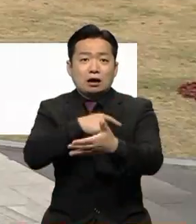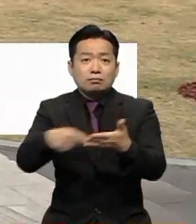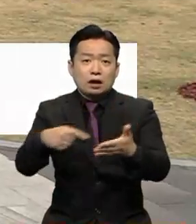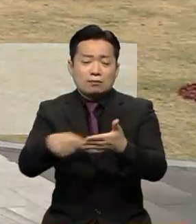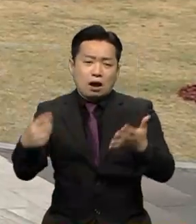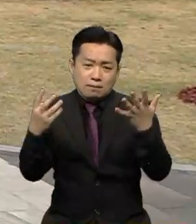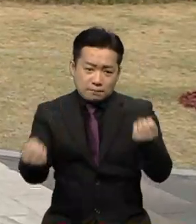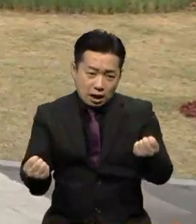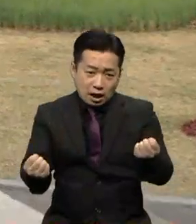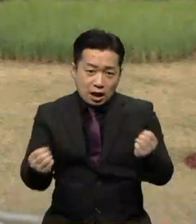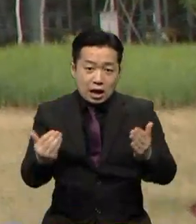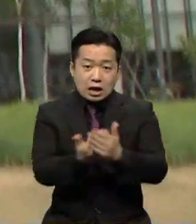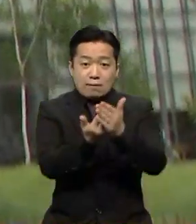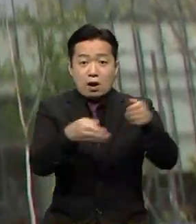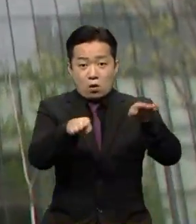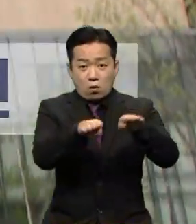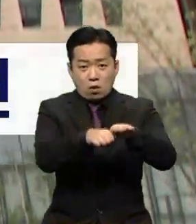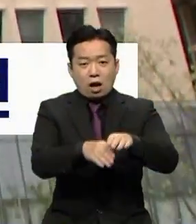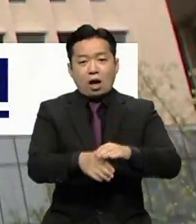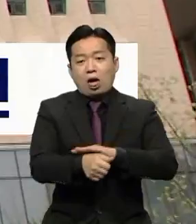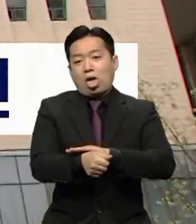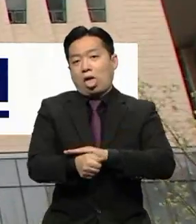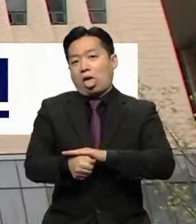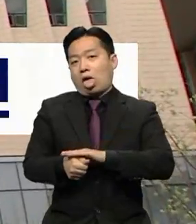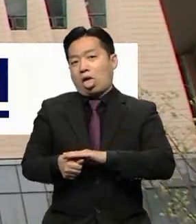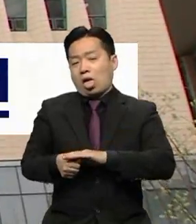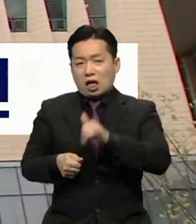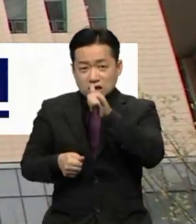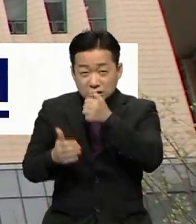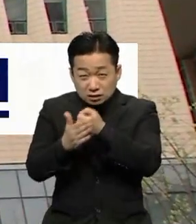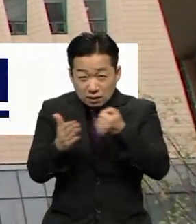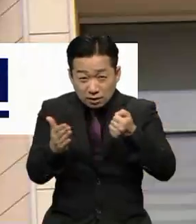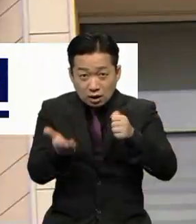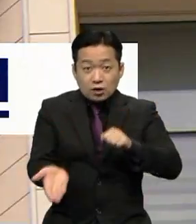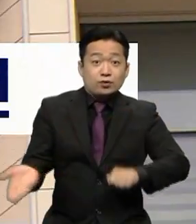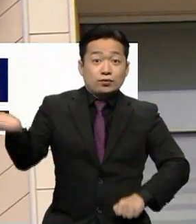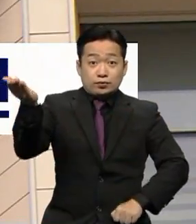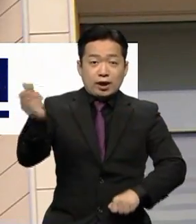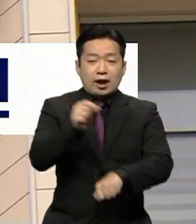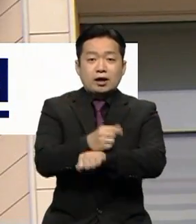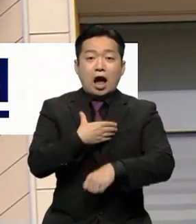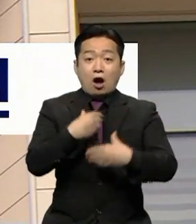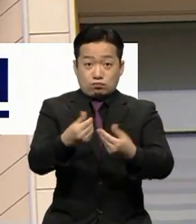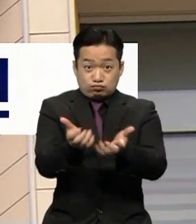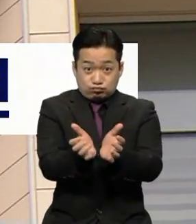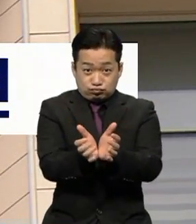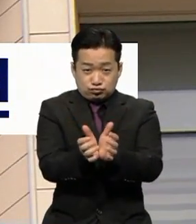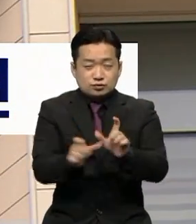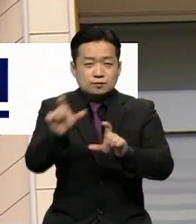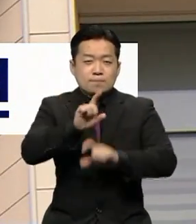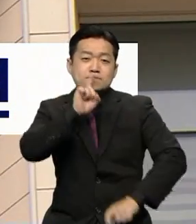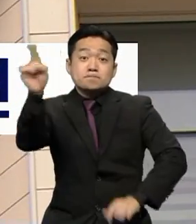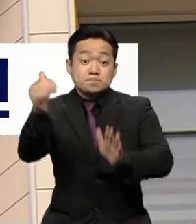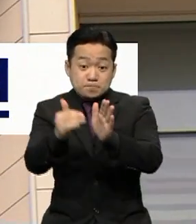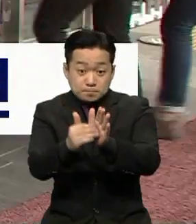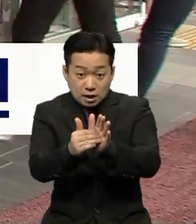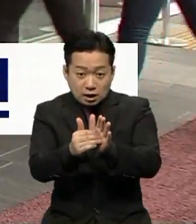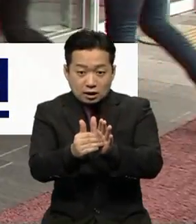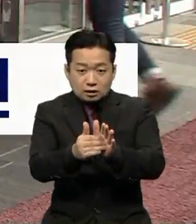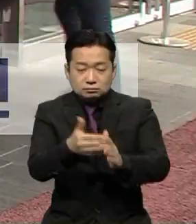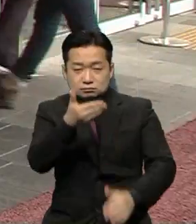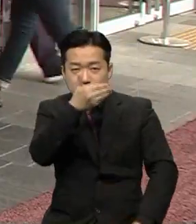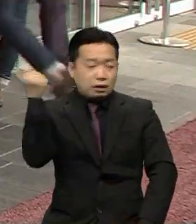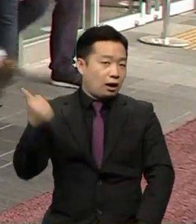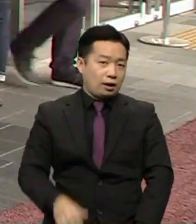상황으로 개발원 측의 소극적인 태도의 한계를 느껴 관리 권한이 있는 행안부에 중재를 요청했지만 행안부는